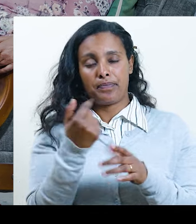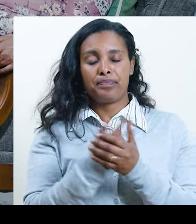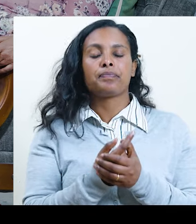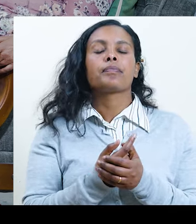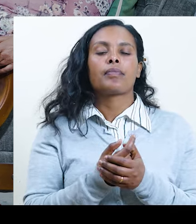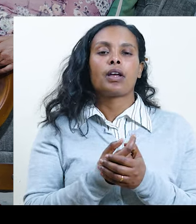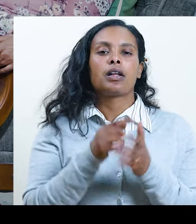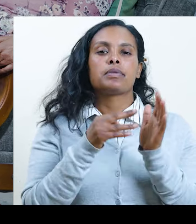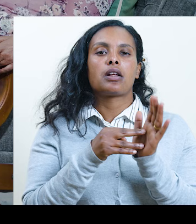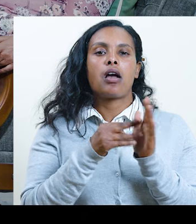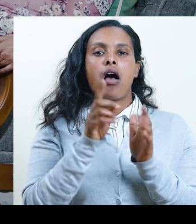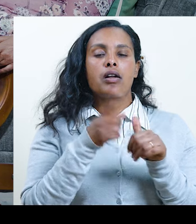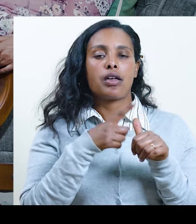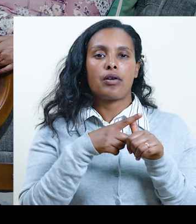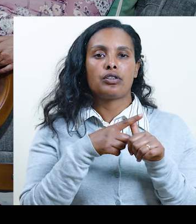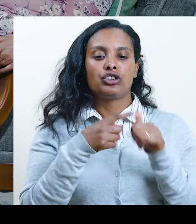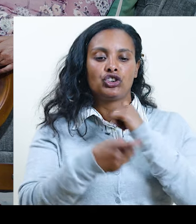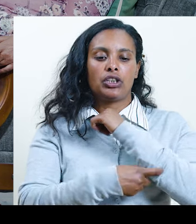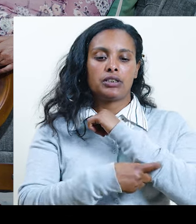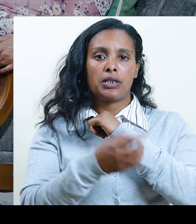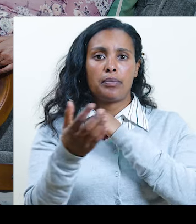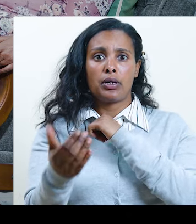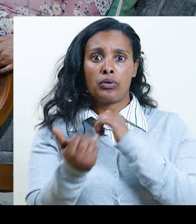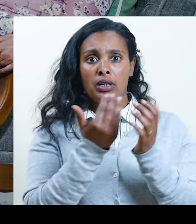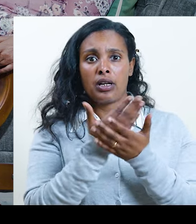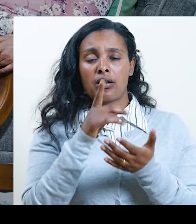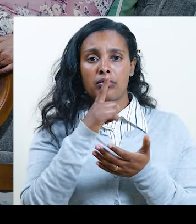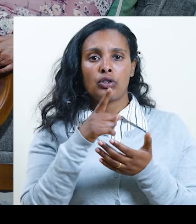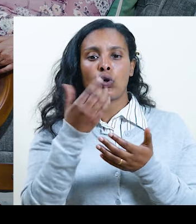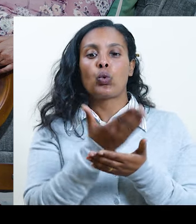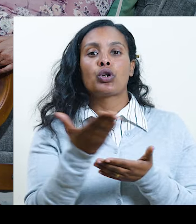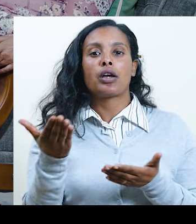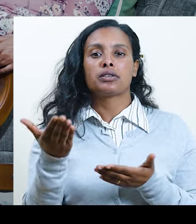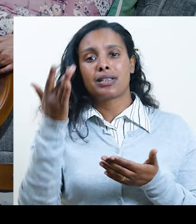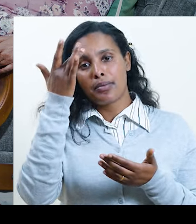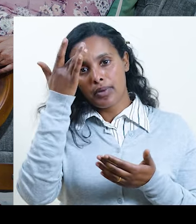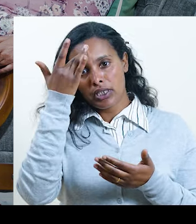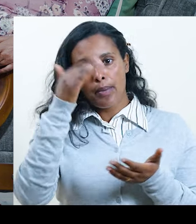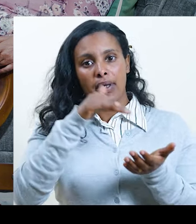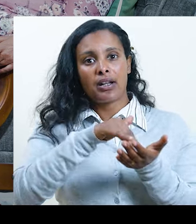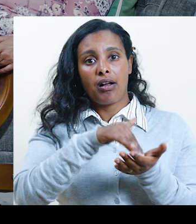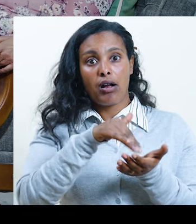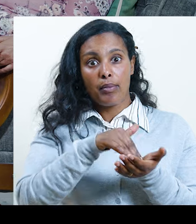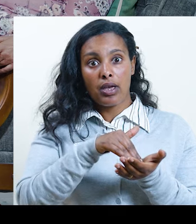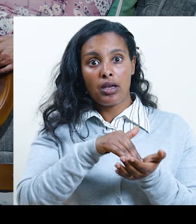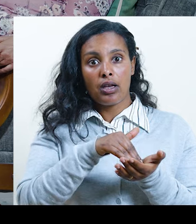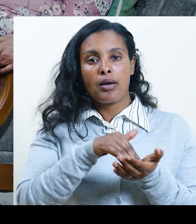ነበረ። ለምሳሌ አንደኛው ቻሌንጅ የነበረው ጉዳይሽን፣ ህመምሽን